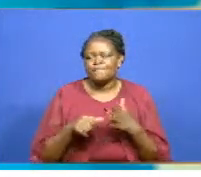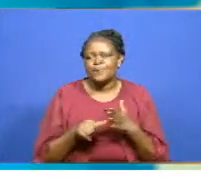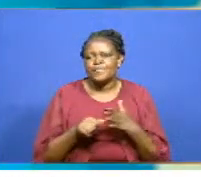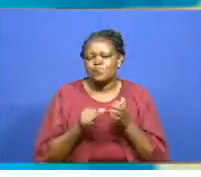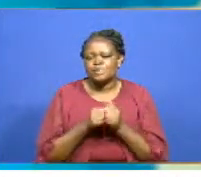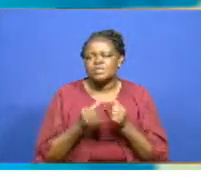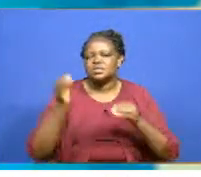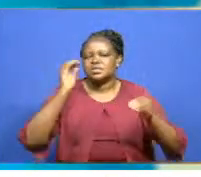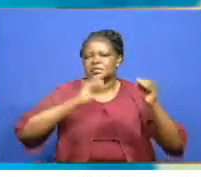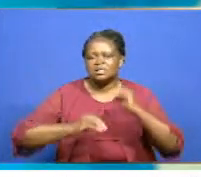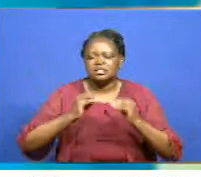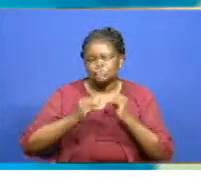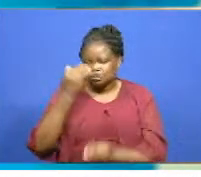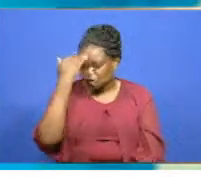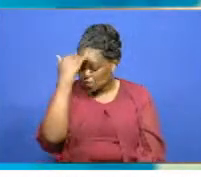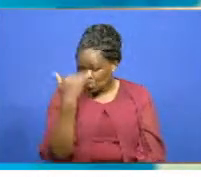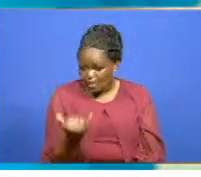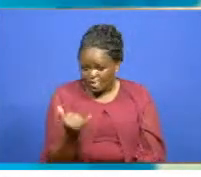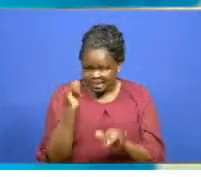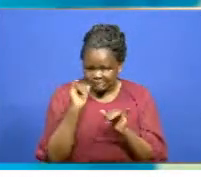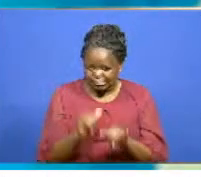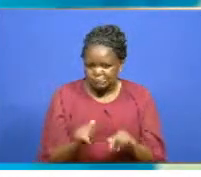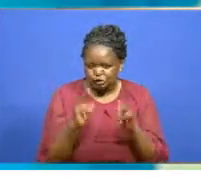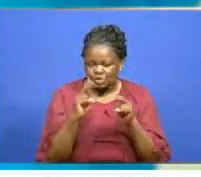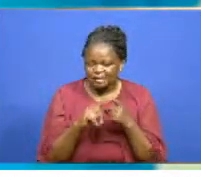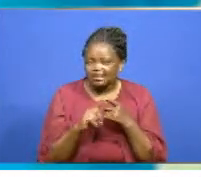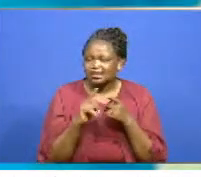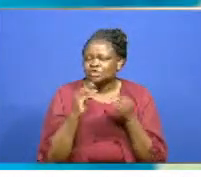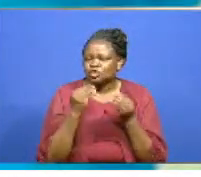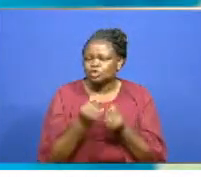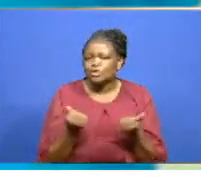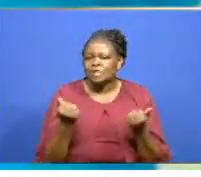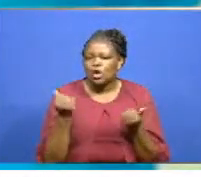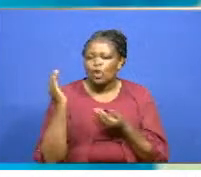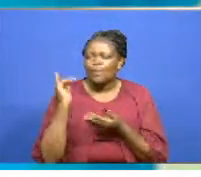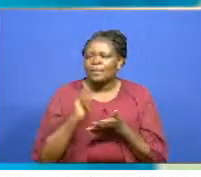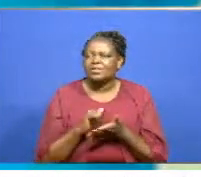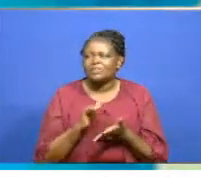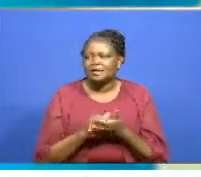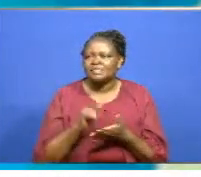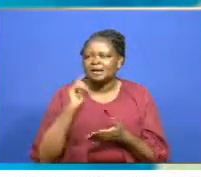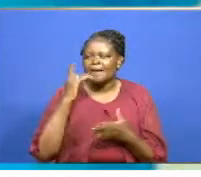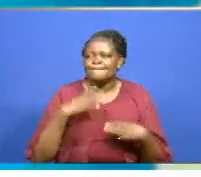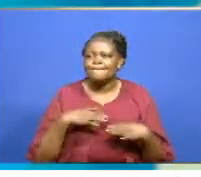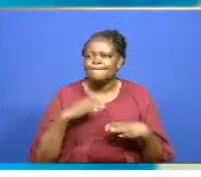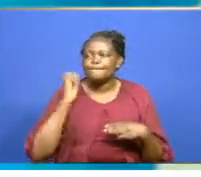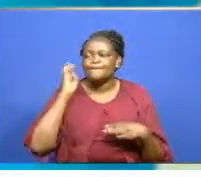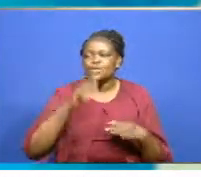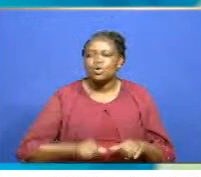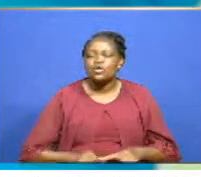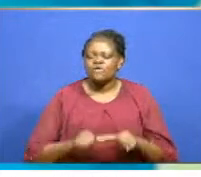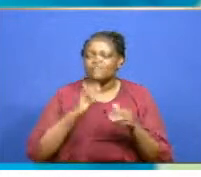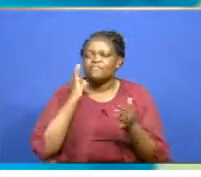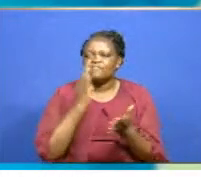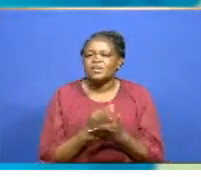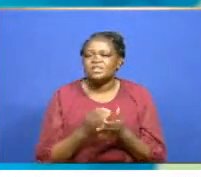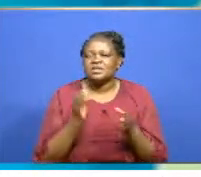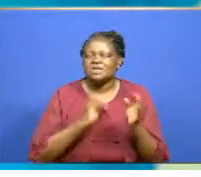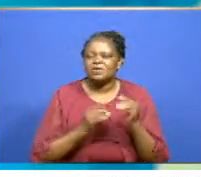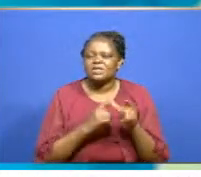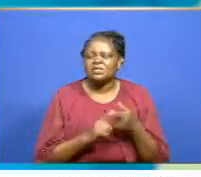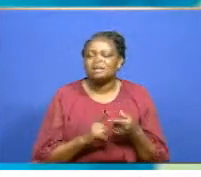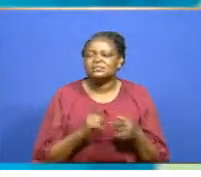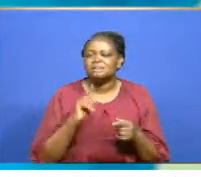uchaguzi. Kwa sababu it will remain an issue until it is sorted. So na hope ya kwamba Wakenya wataendelea kuwa na imani katika tume ya uchaguzi, na